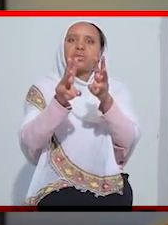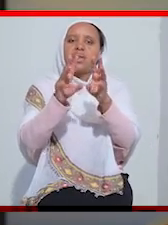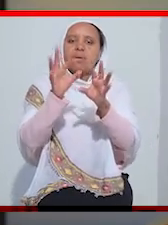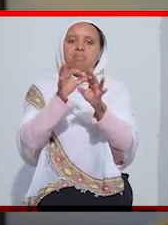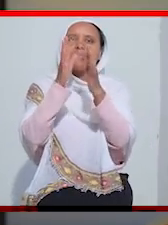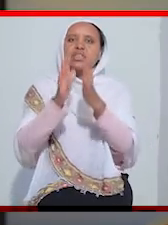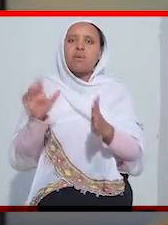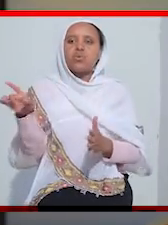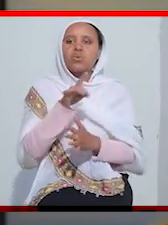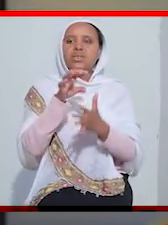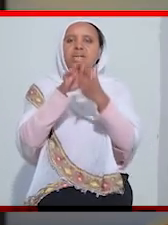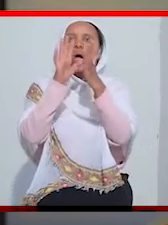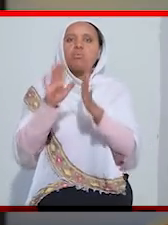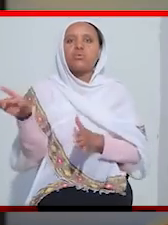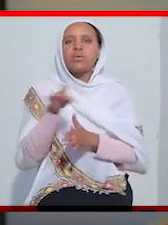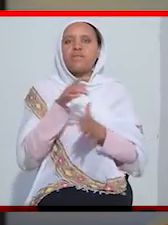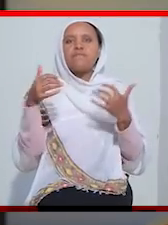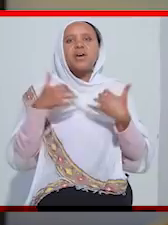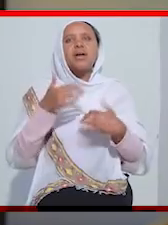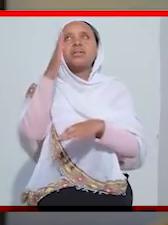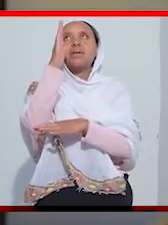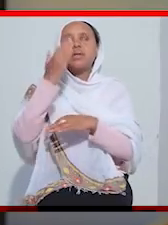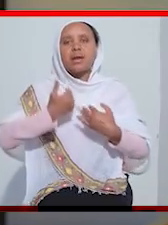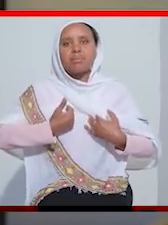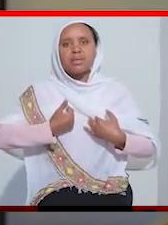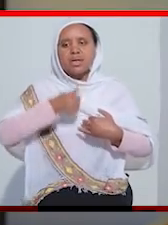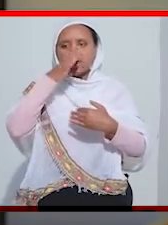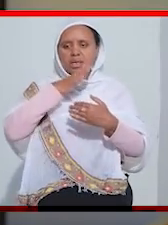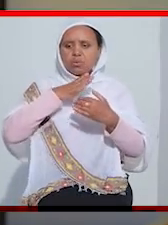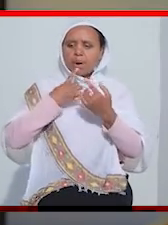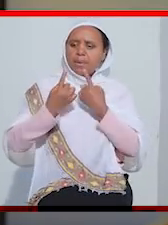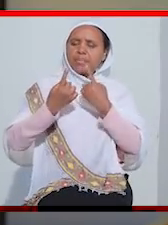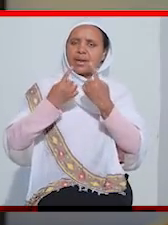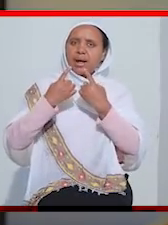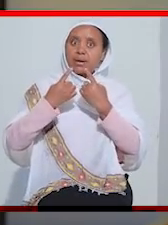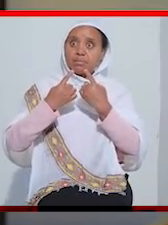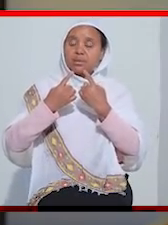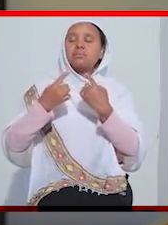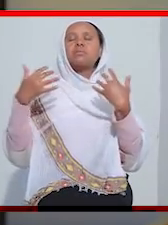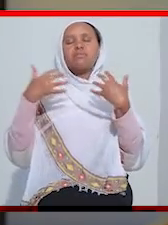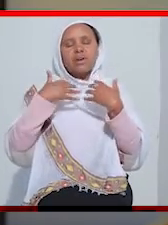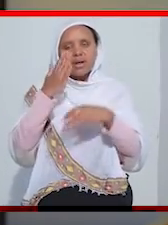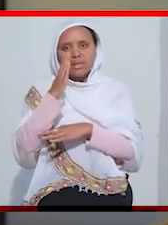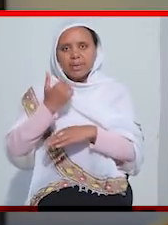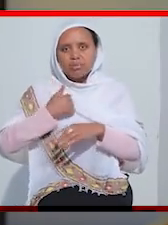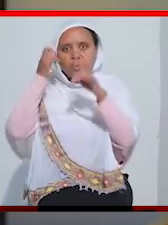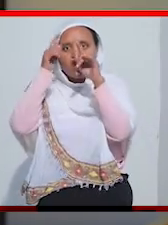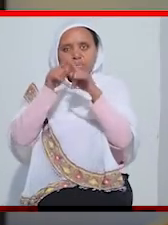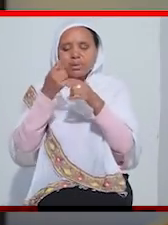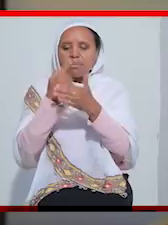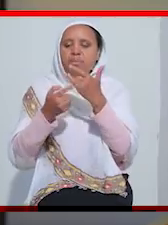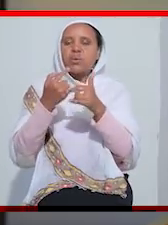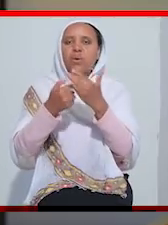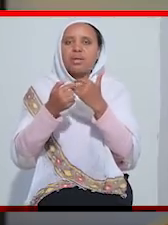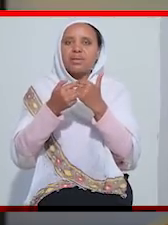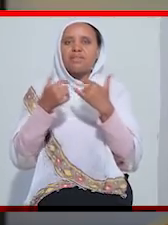በምትንቀሳቀስባቸው ጎዳናዎች መንፈሳዊ የሚሆን ስጋዊ ሁሉ ፈሪሃ እግዚአብሔር ያለበት፣ ከሰው ጋር በምትነጋገርበት ሰዓት ፈሪሃ እግዚአብሔር